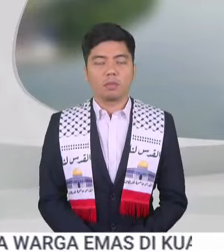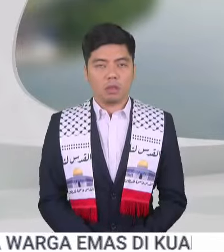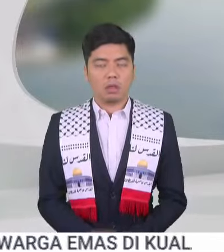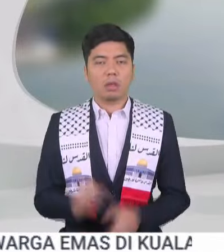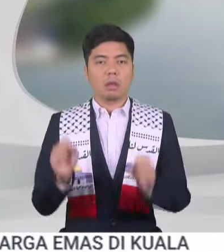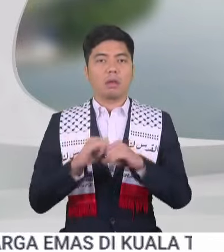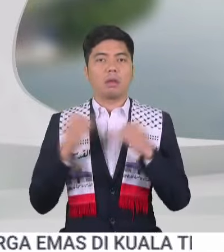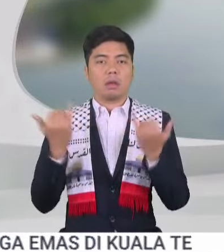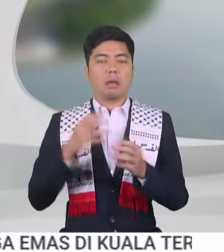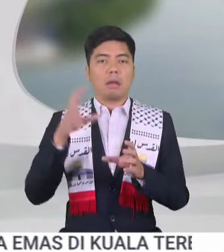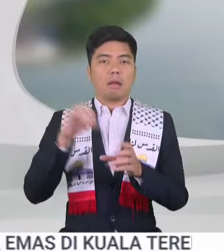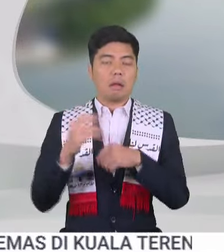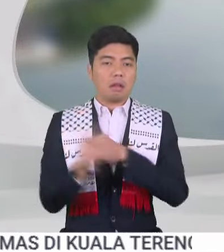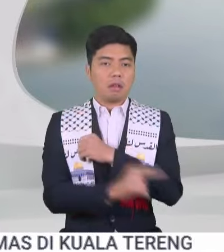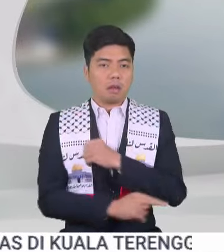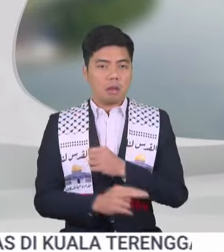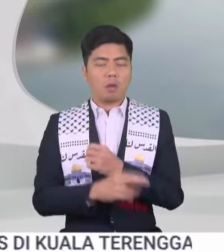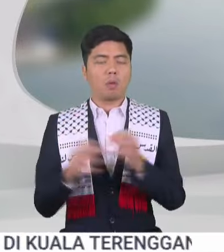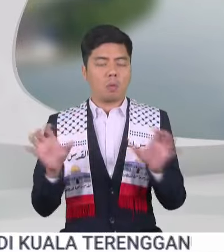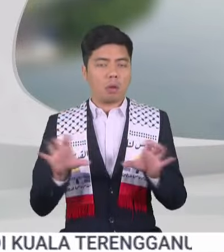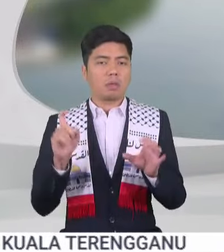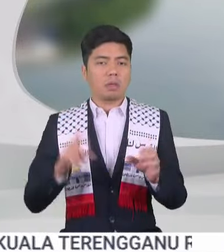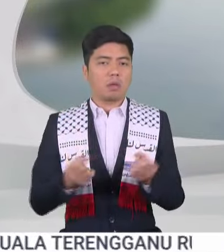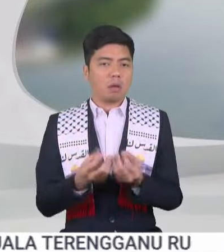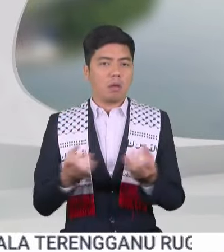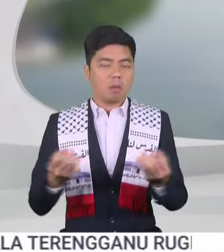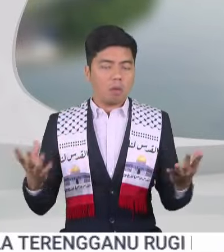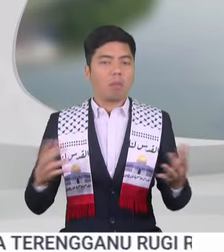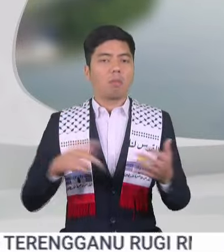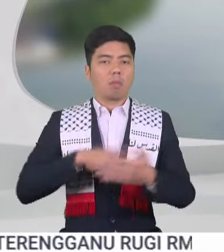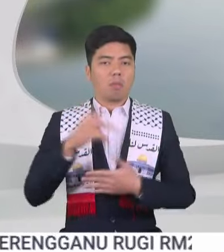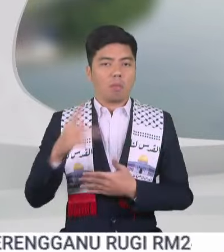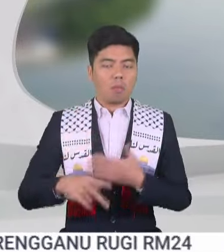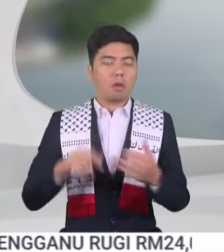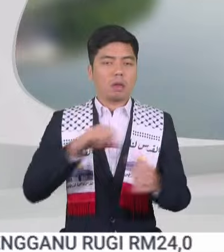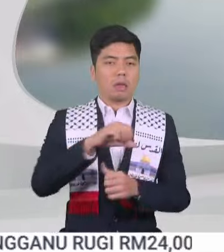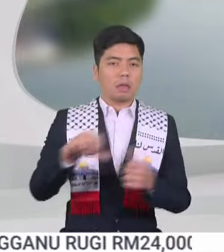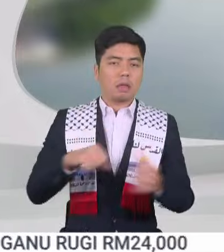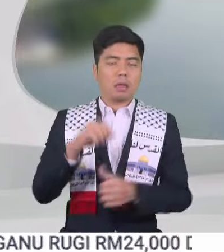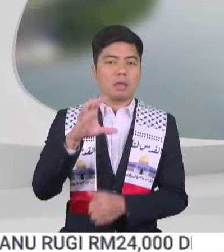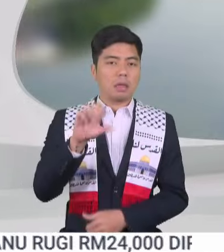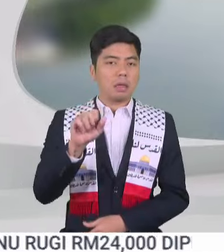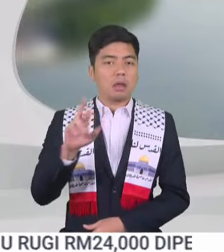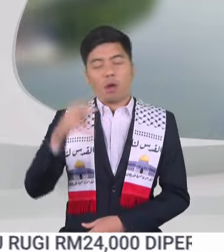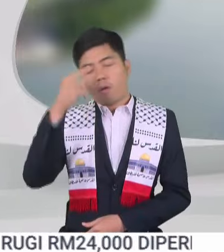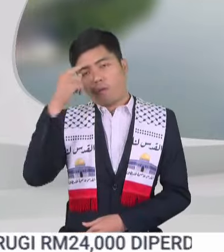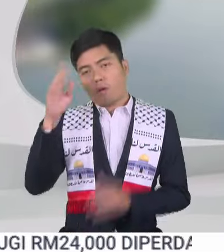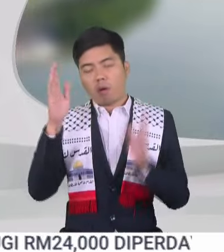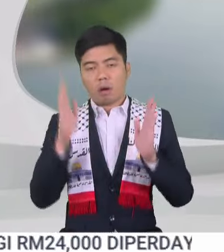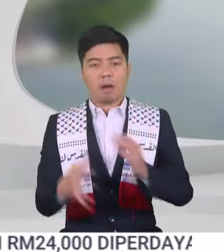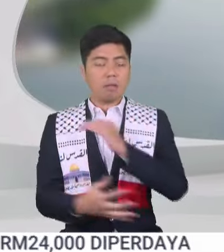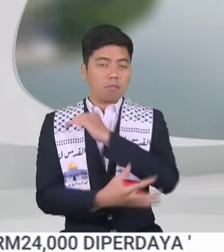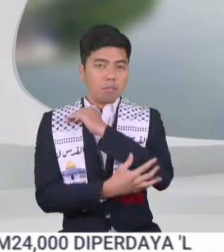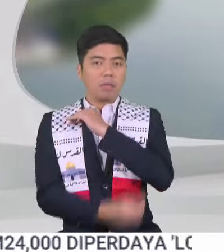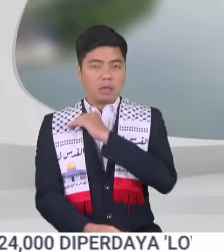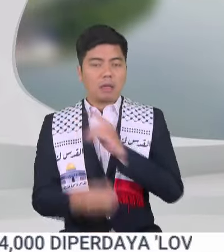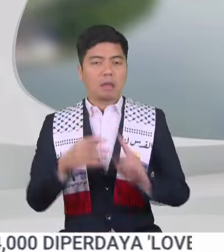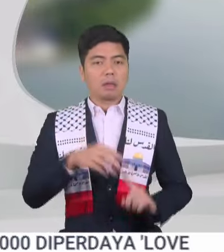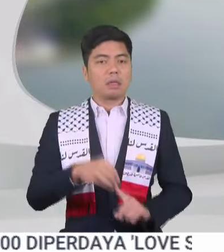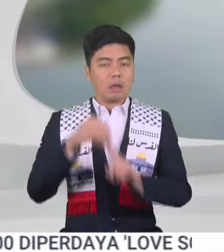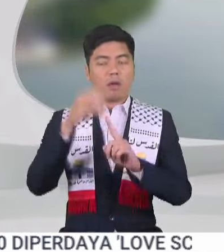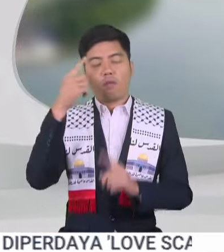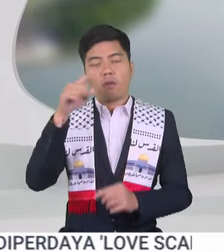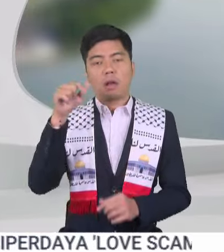Syarikat korporat di negeri ini diminta memperbanyak program tanggungjawab sosial korporat CSR bagi membantu golongan kurang bernasib baik, terutama